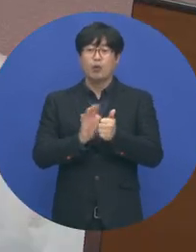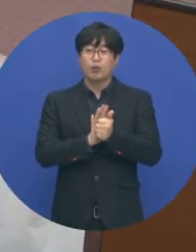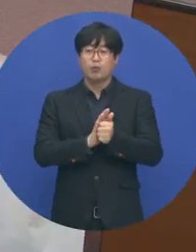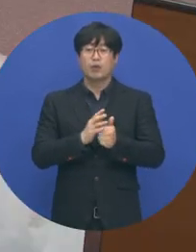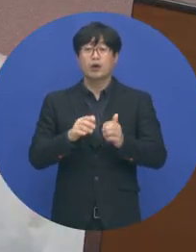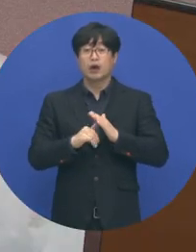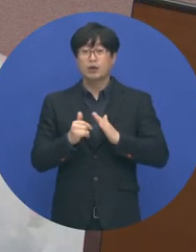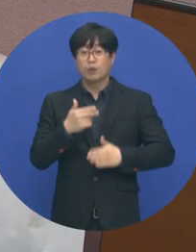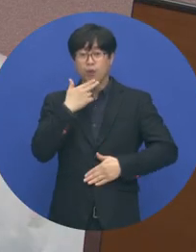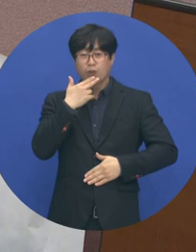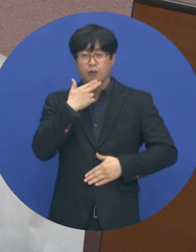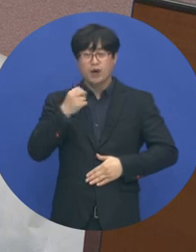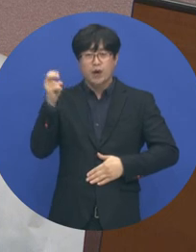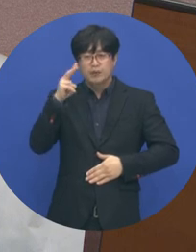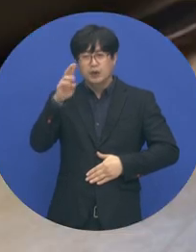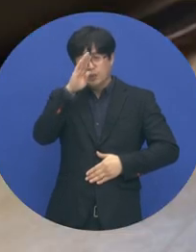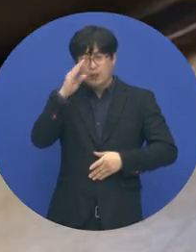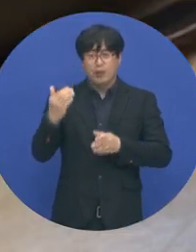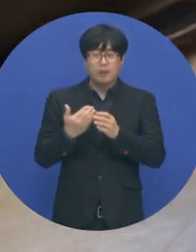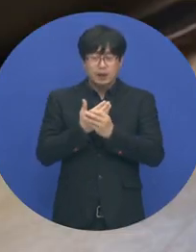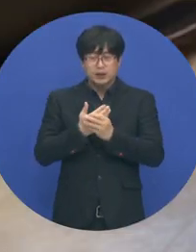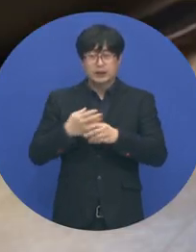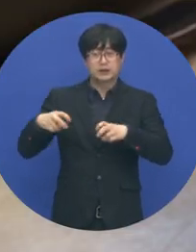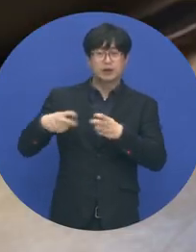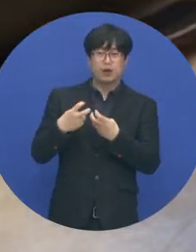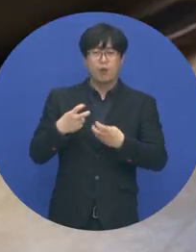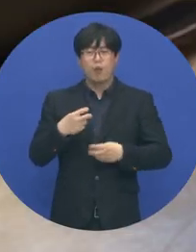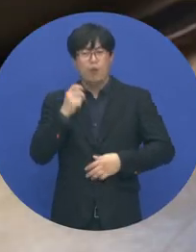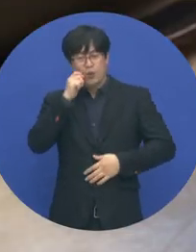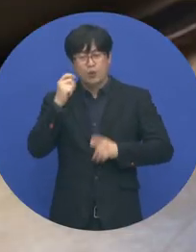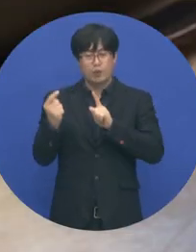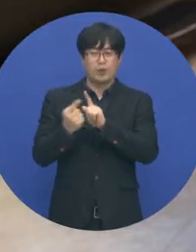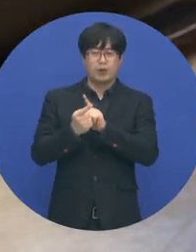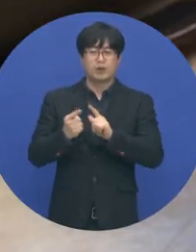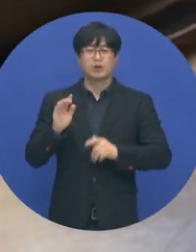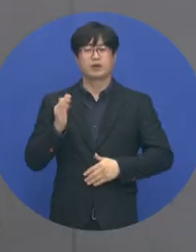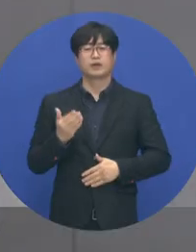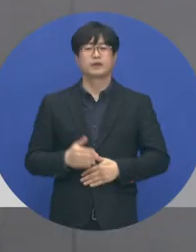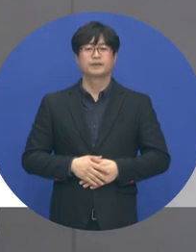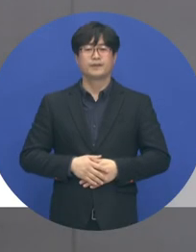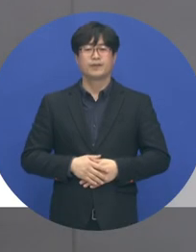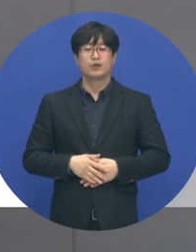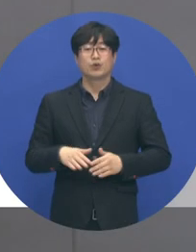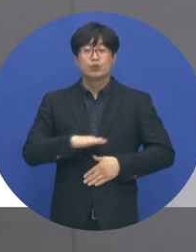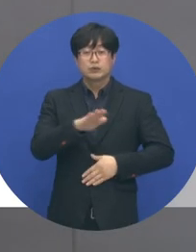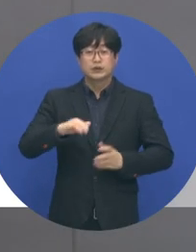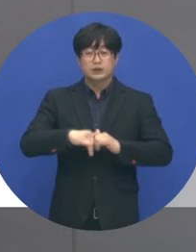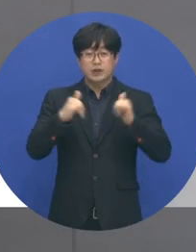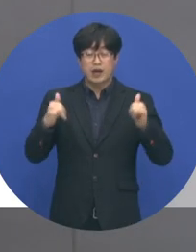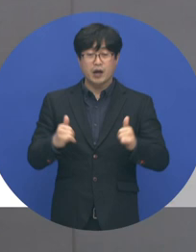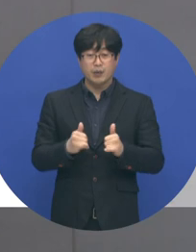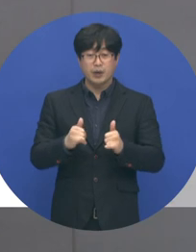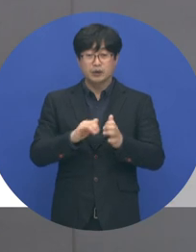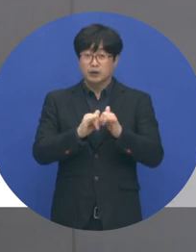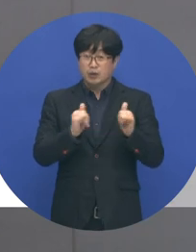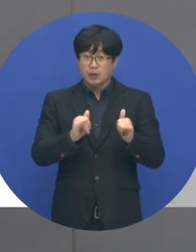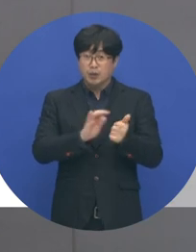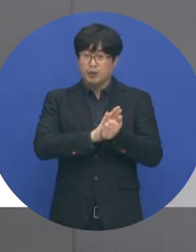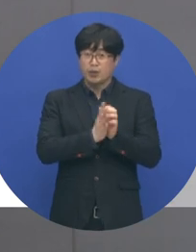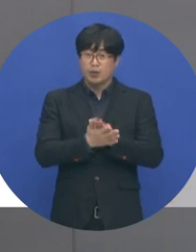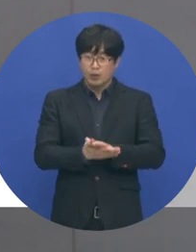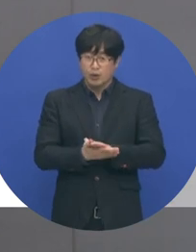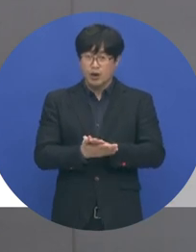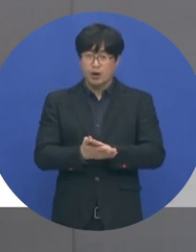없는 경우에는 갑자기 다가온 질병과 사고에 난감함을 겪기 때문입니다. 우리 사회의 인구적